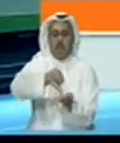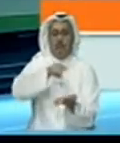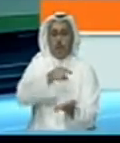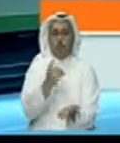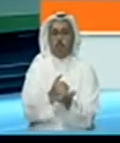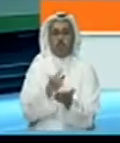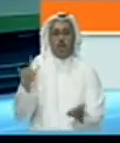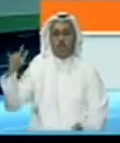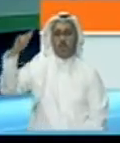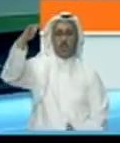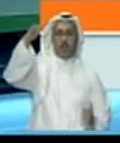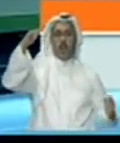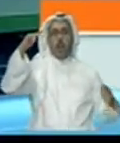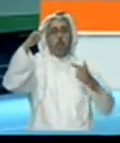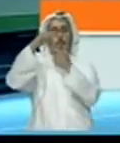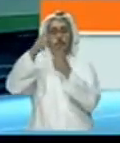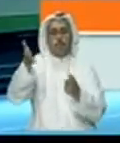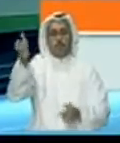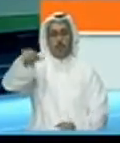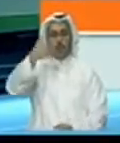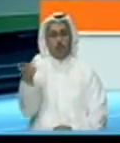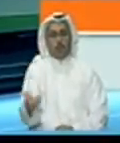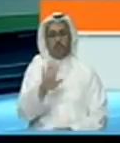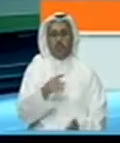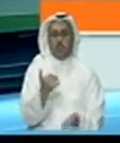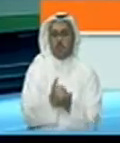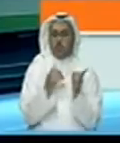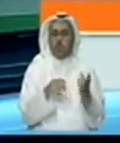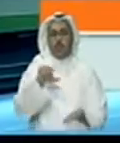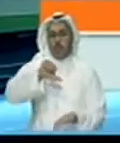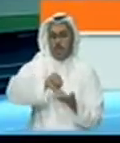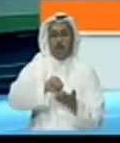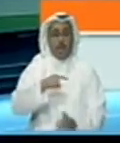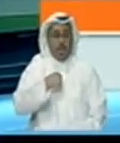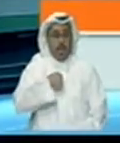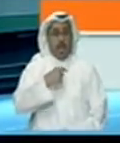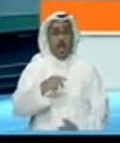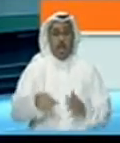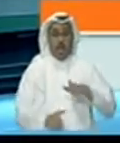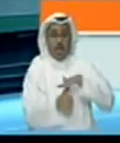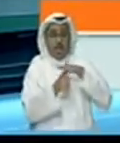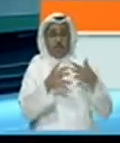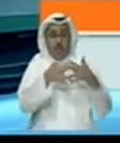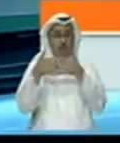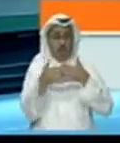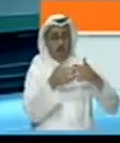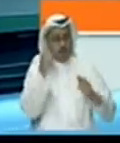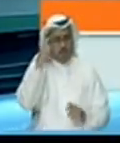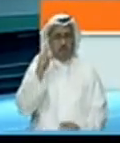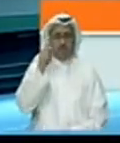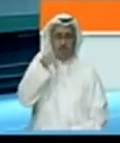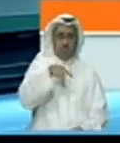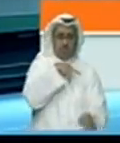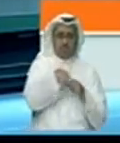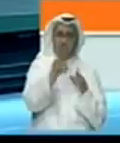طائرة أمريكية مسيرة، مشيرا إلى أن إدارته تعمل على فرض عقوبات إضافية على نظام طهران.